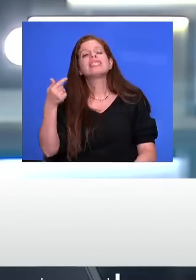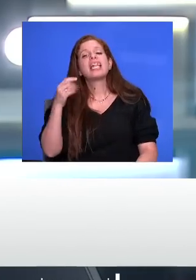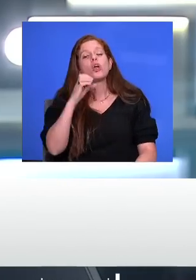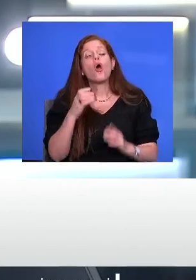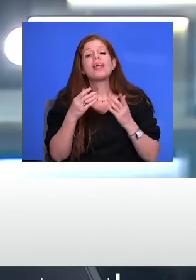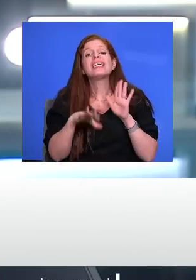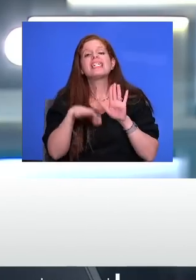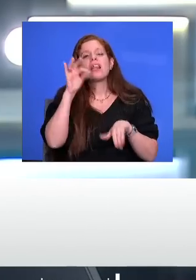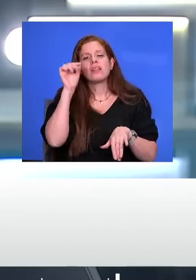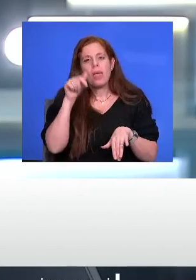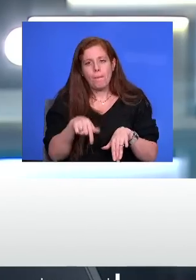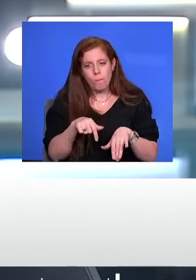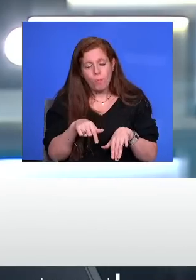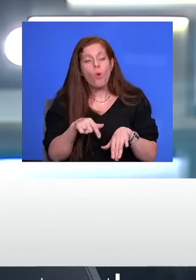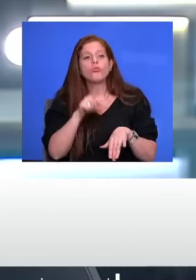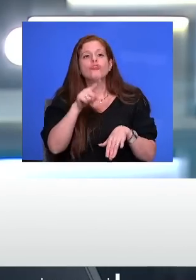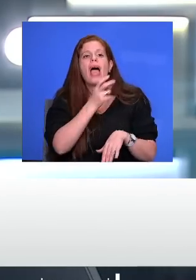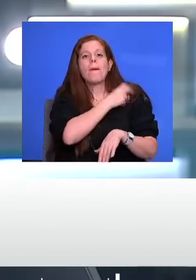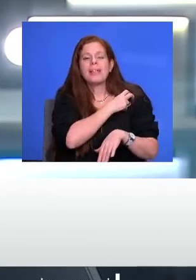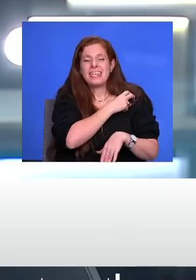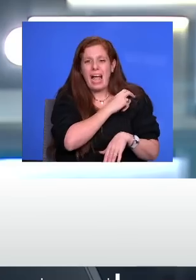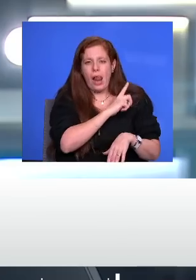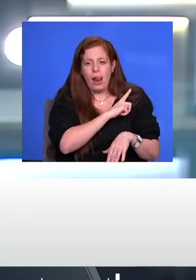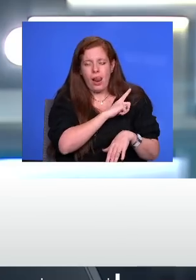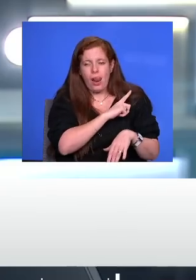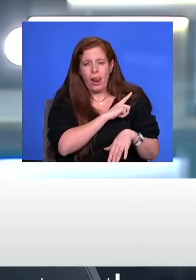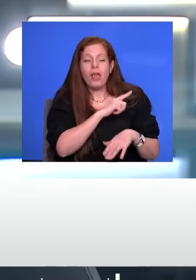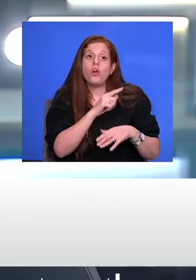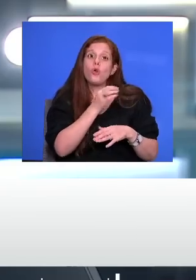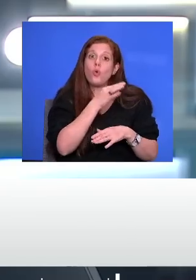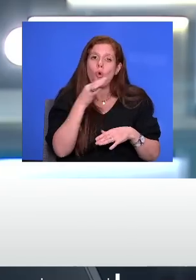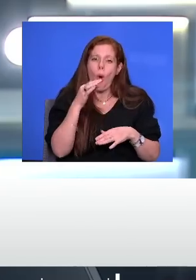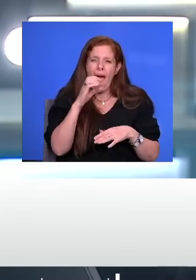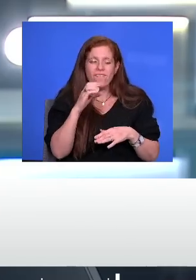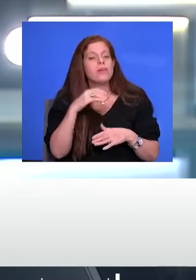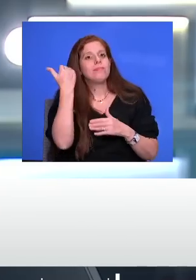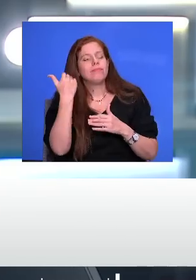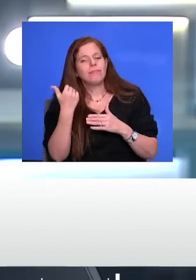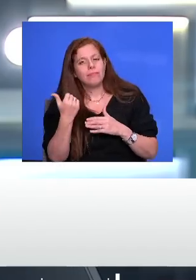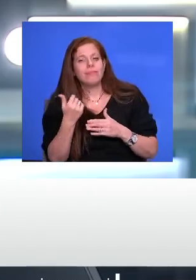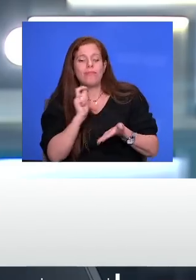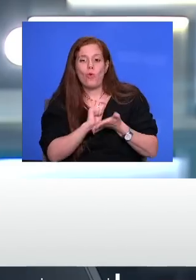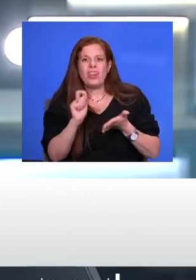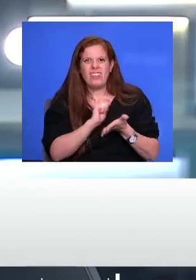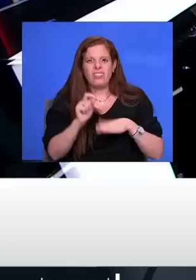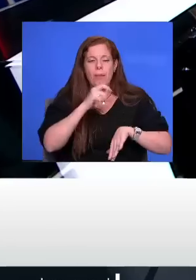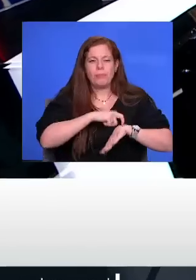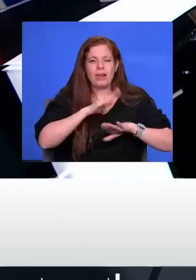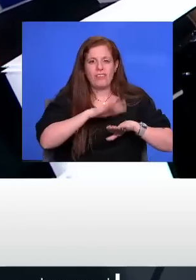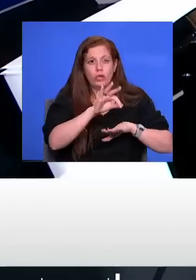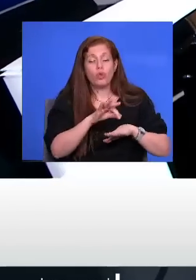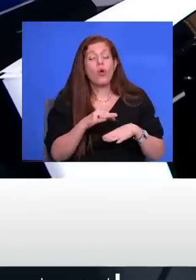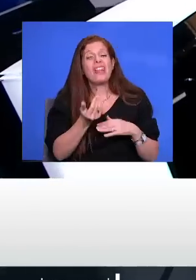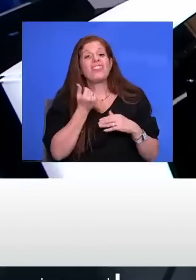שהרמטכ"ל כוכבי כותב ספר בזמן כהונתו, רגע לפני שהוא מסיים את התפקיד שלו וגם נפיץ את הספר. גילי כהן, את מביאה